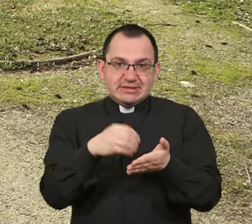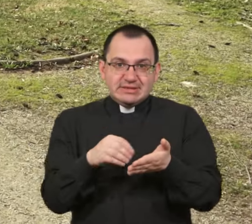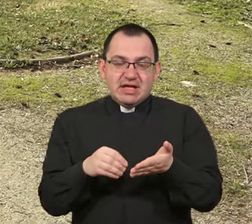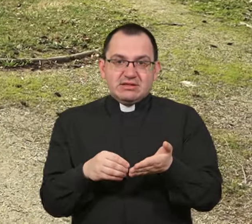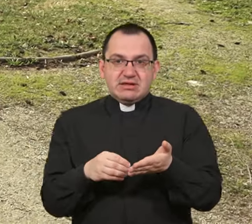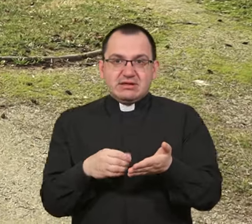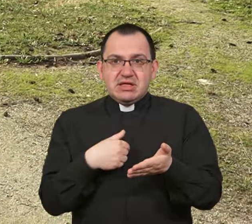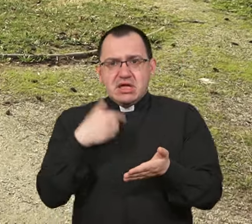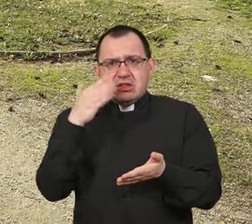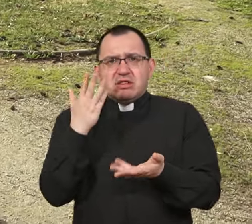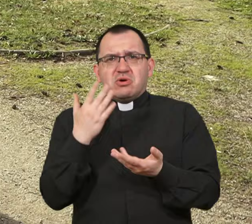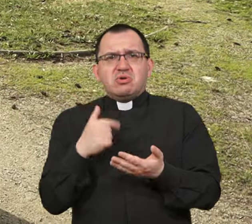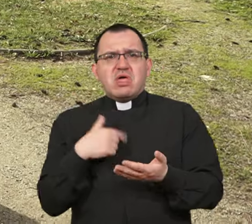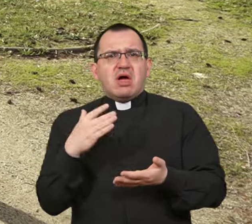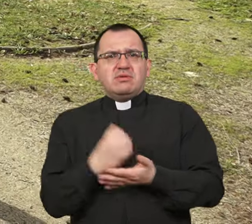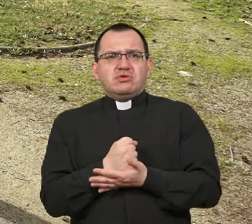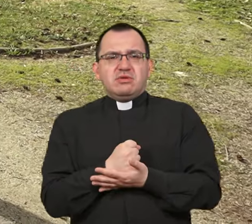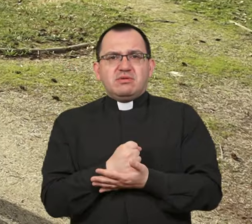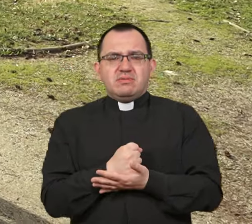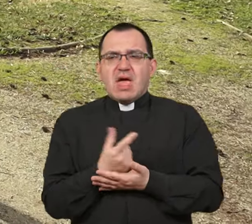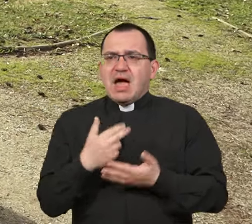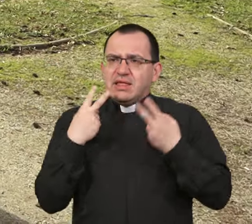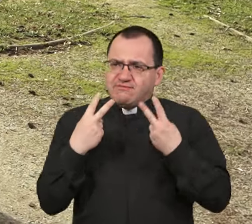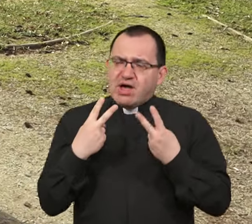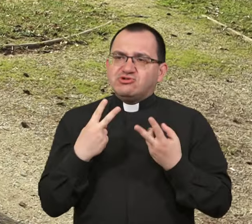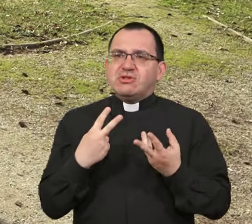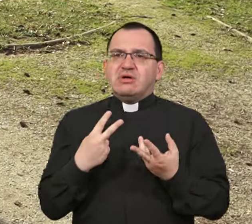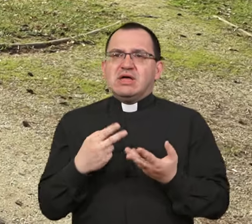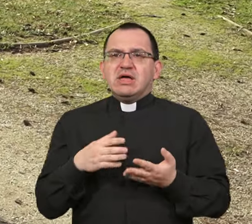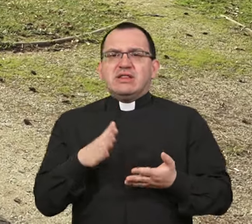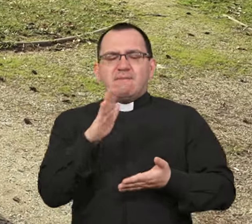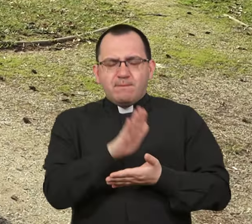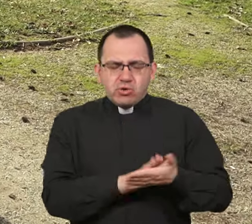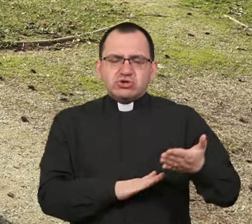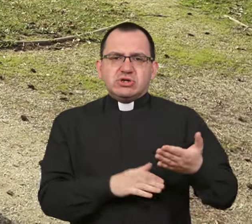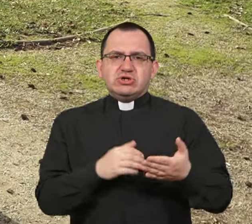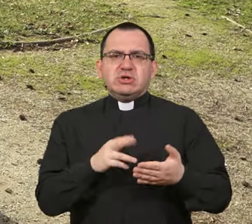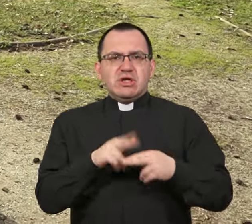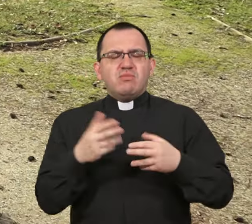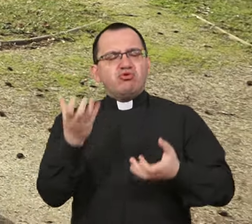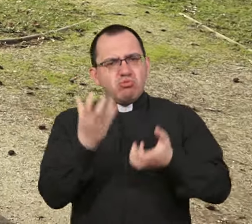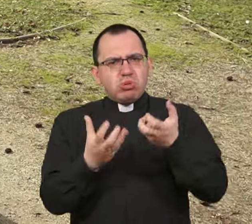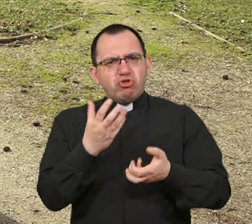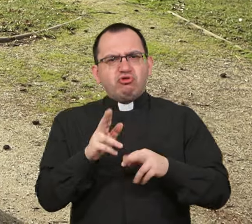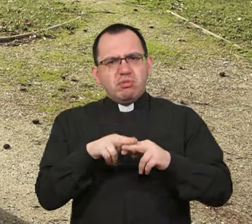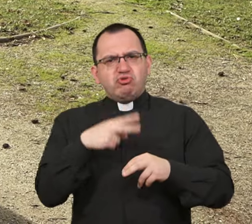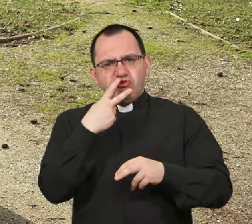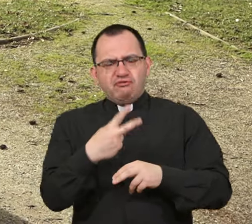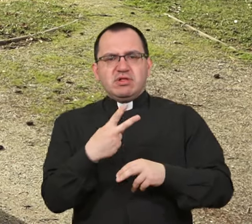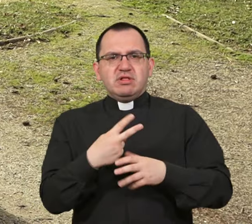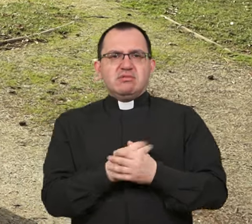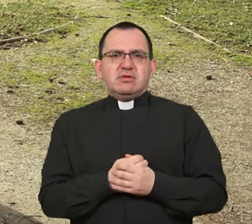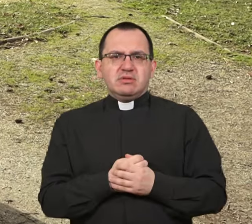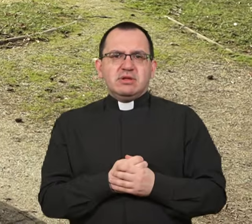koliko uspijevam, ali nije ni važno. Važno je samo da se krene i da plodovi će sigurno doći nekad. Ne moraju biti u moje vrijeme kad ja